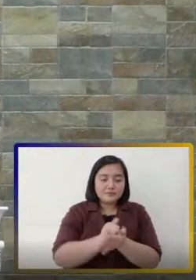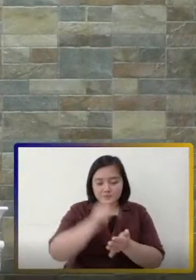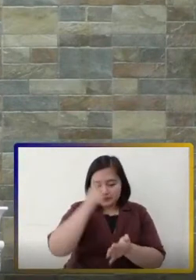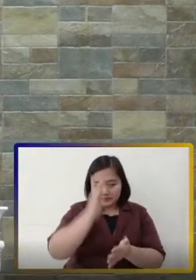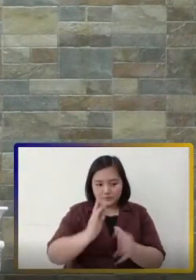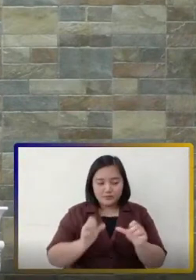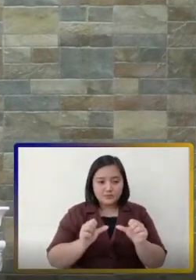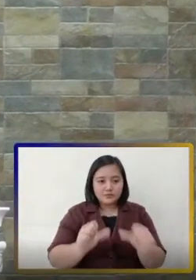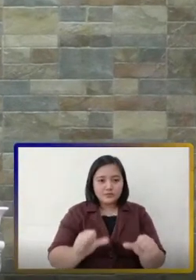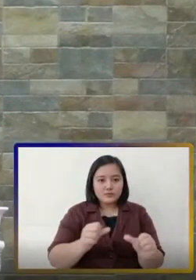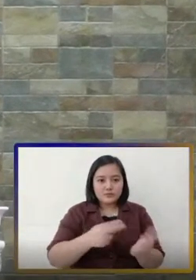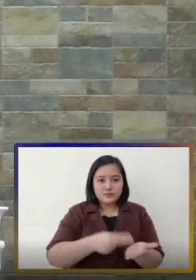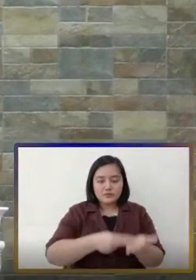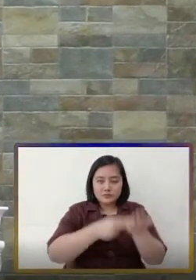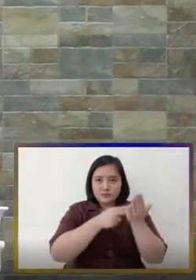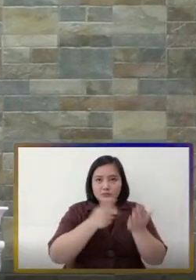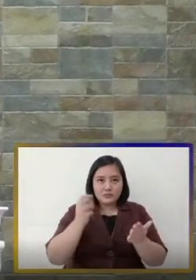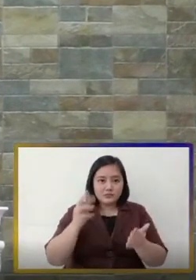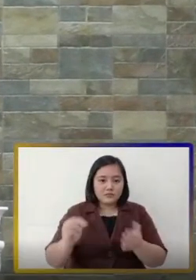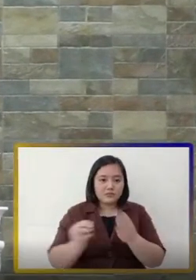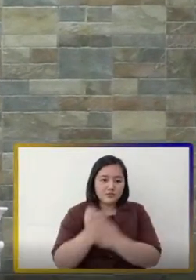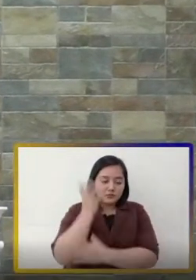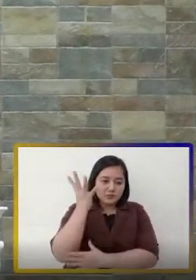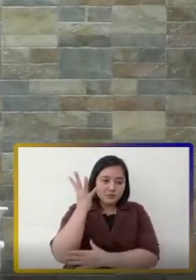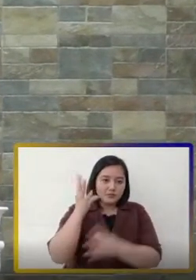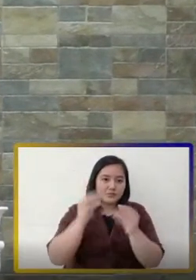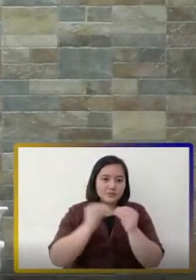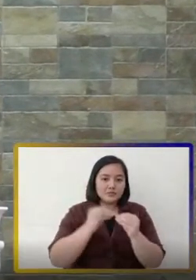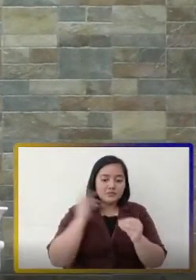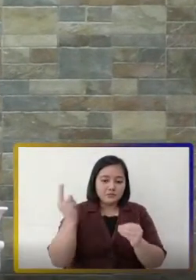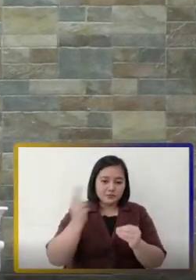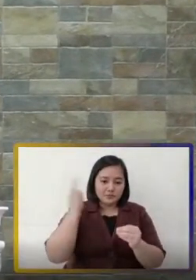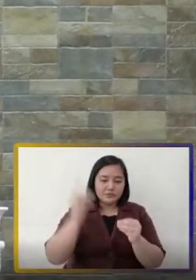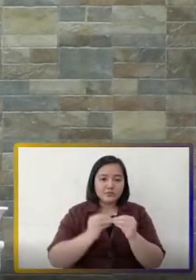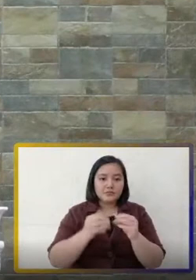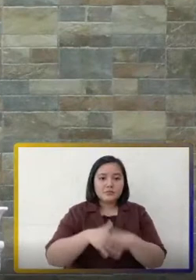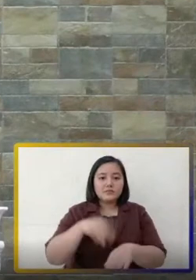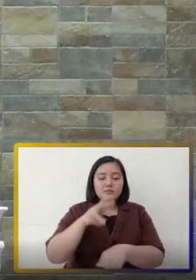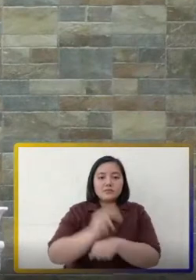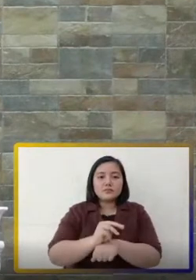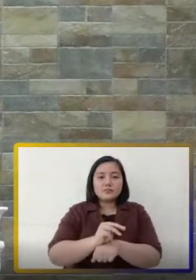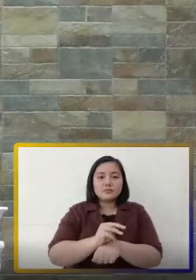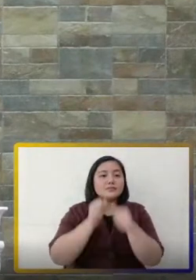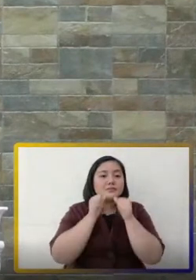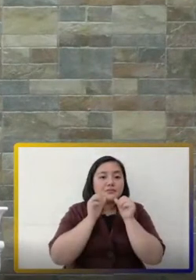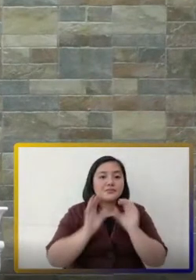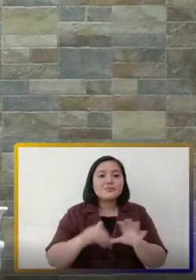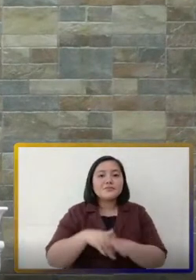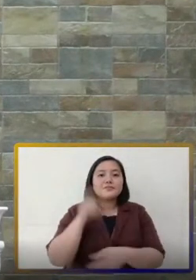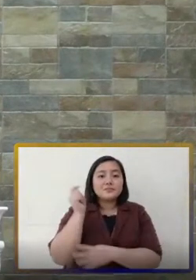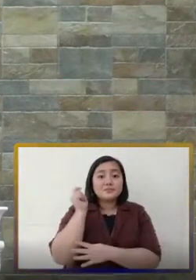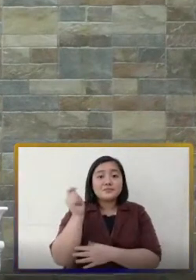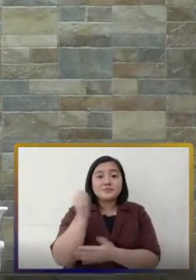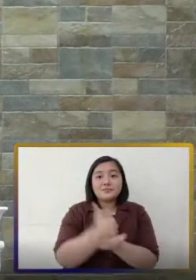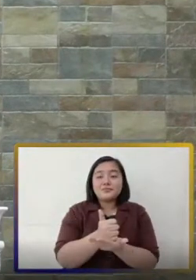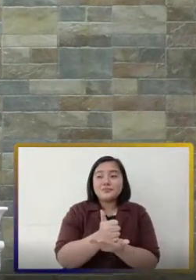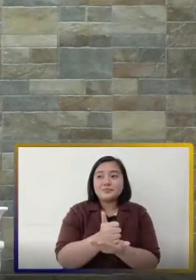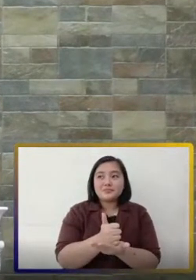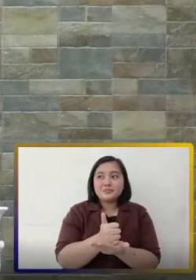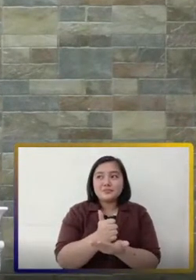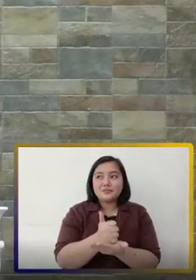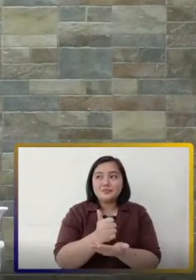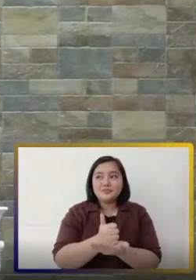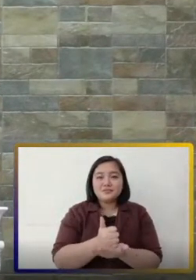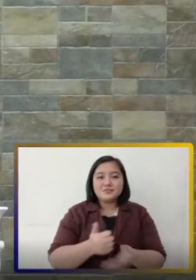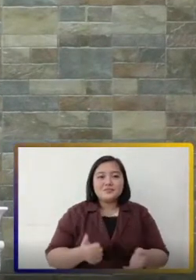them grow more para patuloy pa silang gamitin ng Panginoon. Amen. Are you blessed by the testimonies? Amen. Amen.